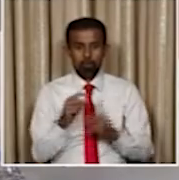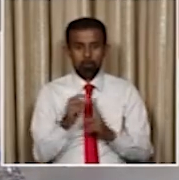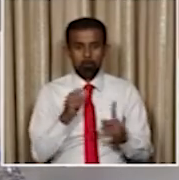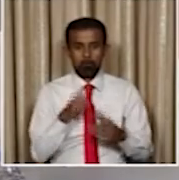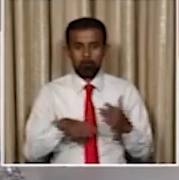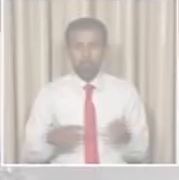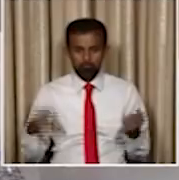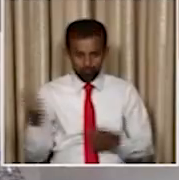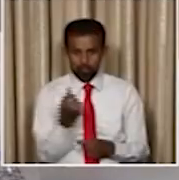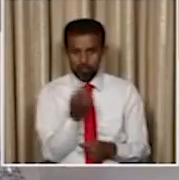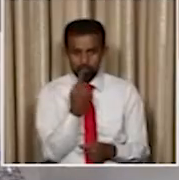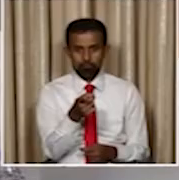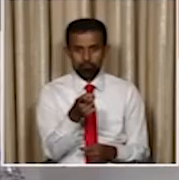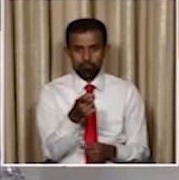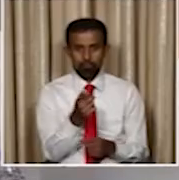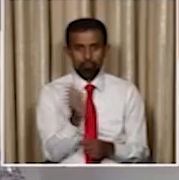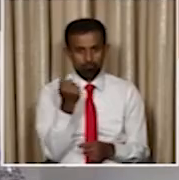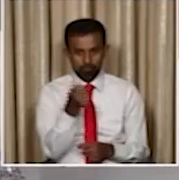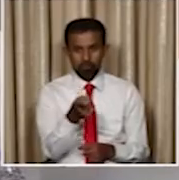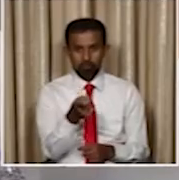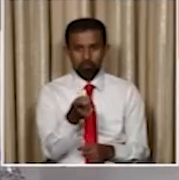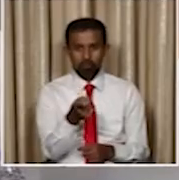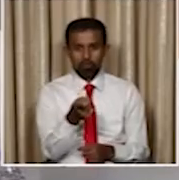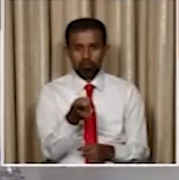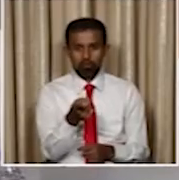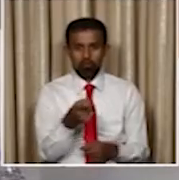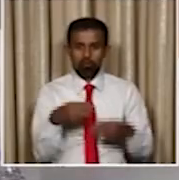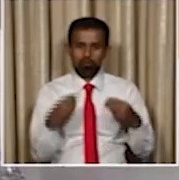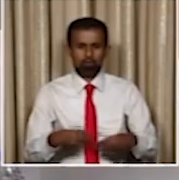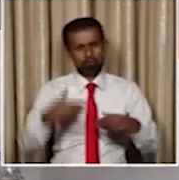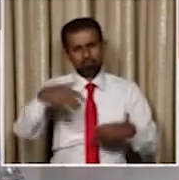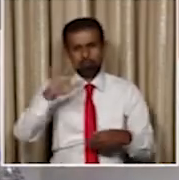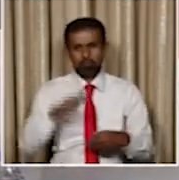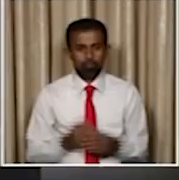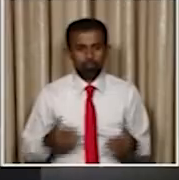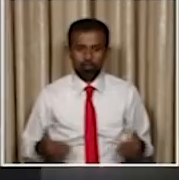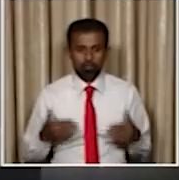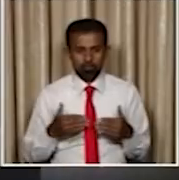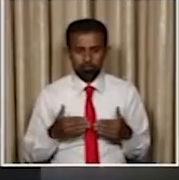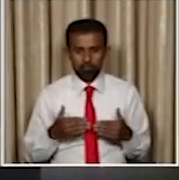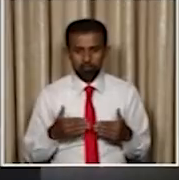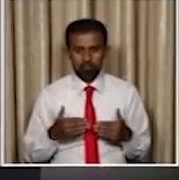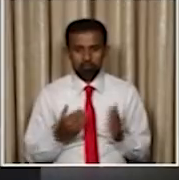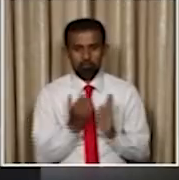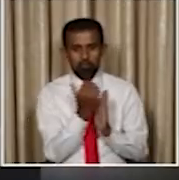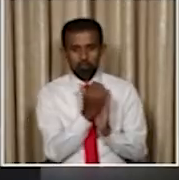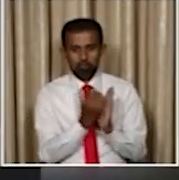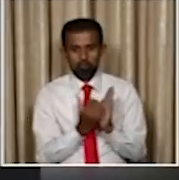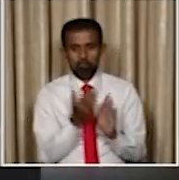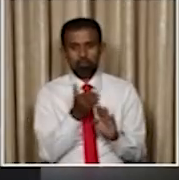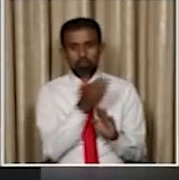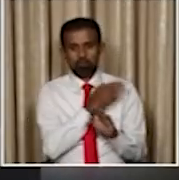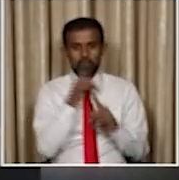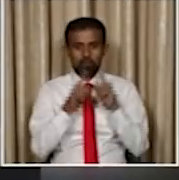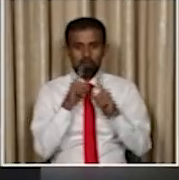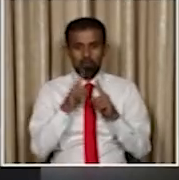මැතිවරණය මේවා විකුණනවා කියලා? ඔයගොල්ලෝ කිව්වද? නිකම් මේ දාලේ යන්න මේක තවත් කඩනතෝ දාලේ යන්න. මේ න්‍යායපත්‍රය අපි කලින් සතිය සාකච්ඡා